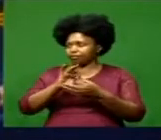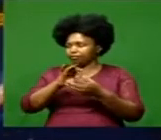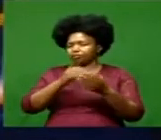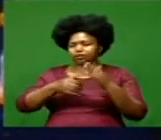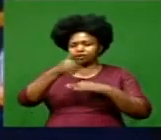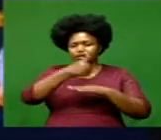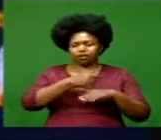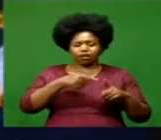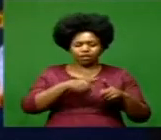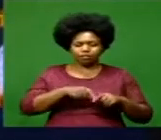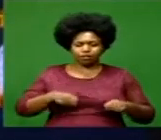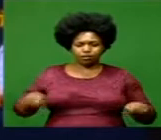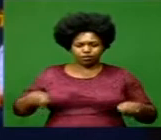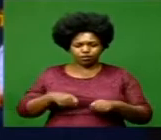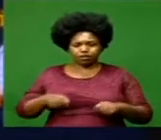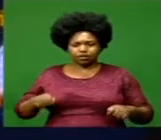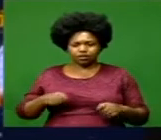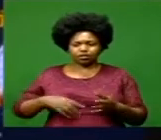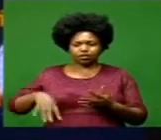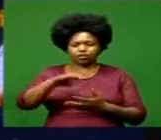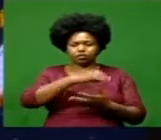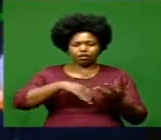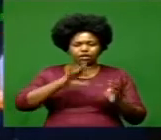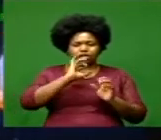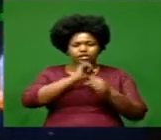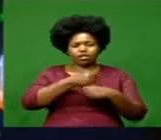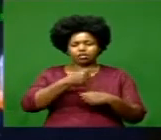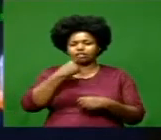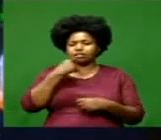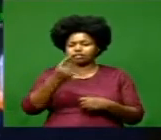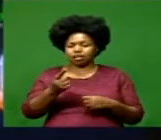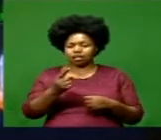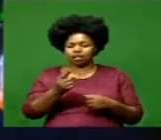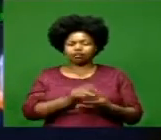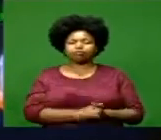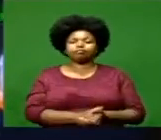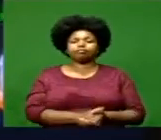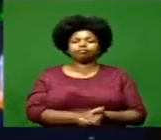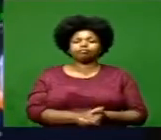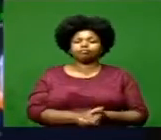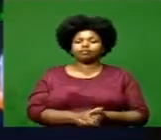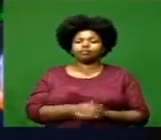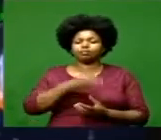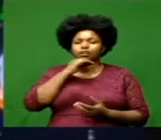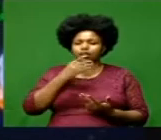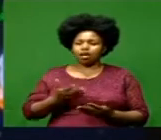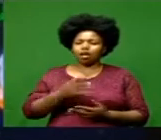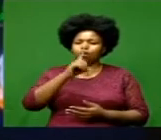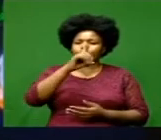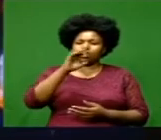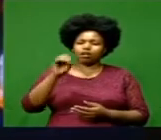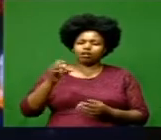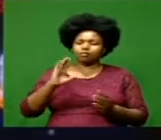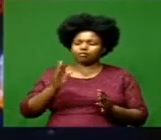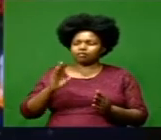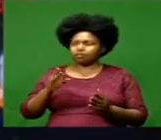milalo gule li li lungsele la lilanga iti ye lo guge nani segali kulu ematigiti la tengiwe ngula